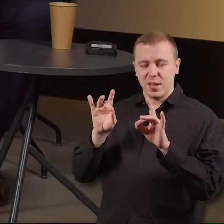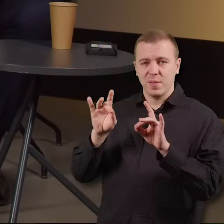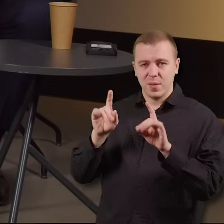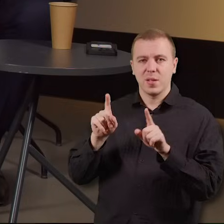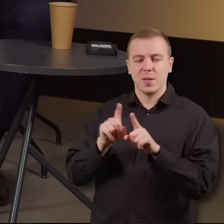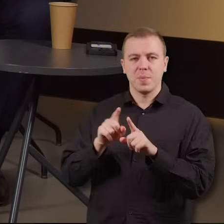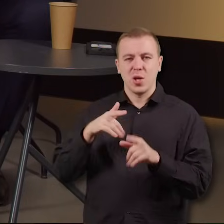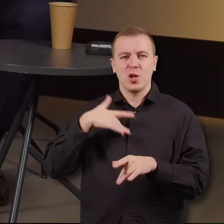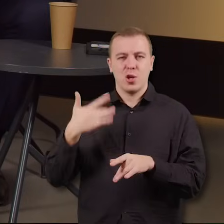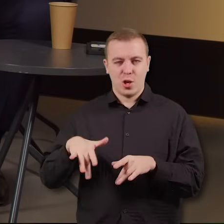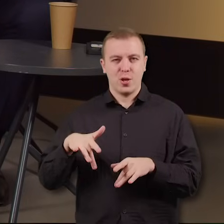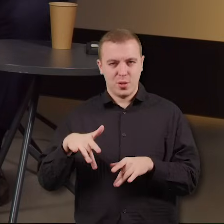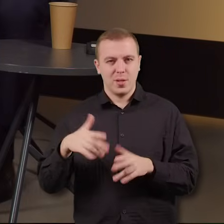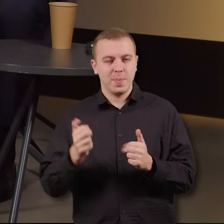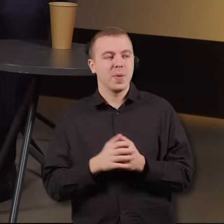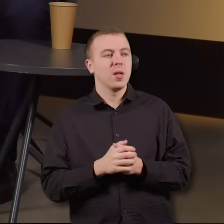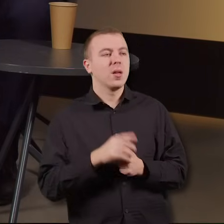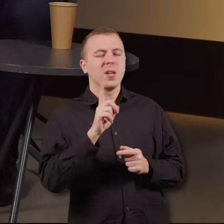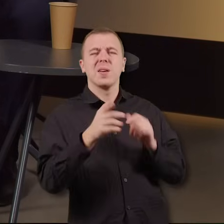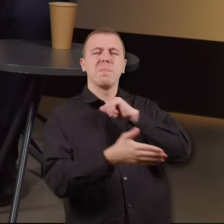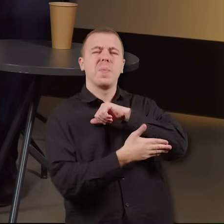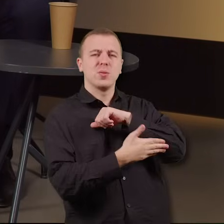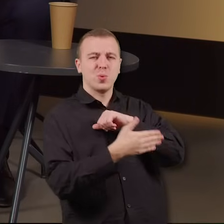kiek jaučiu, griežtesnė ranka. Matot, suprantat, žiūrėkit,